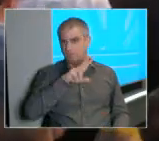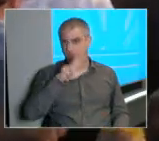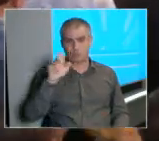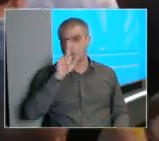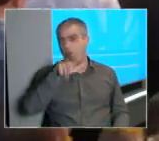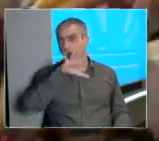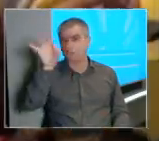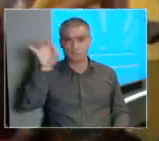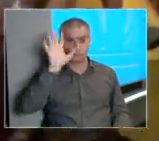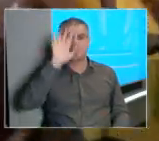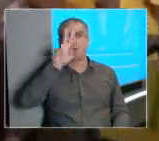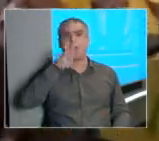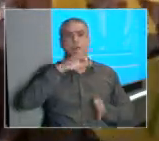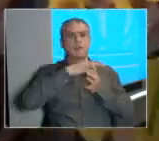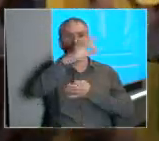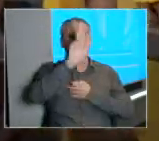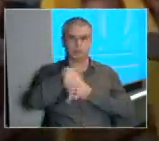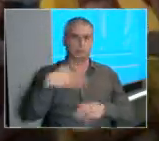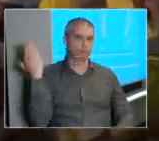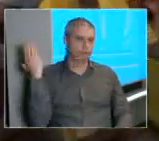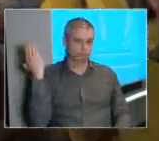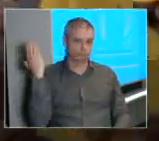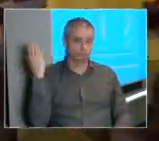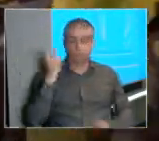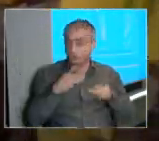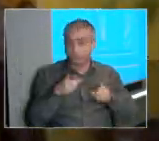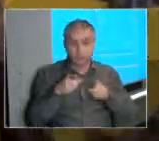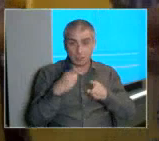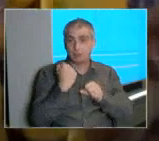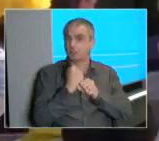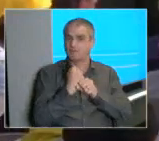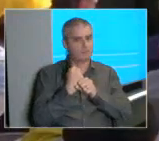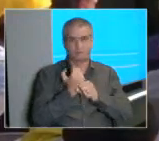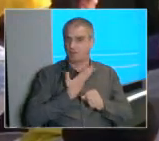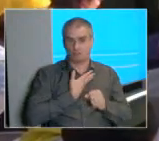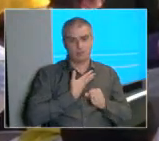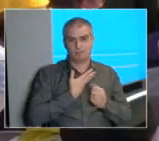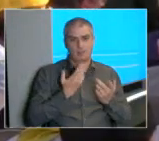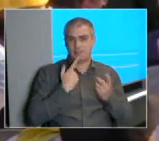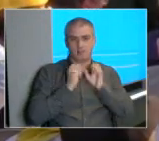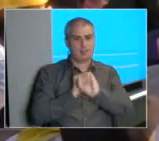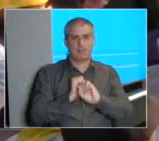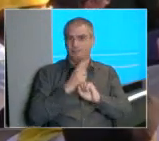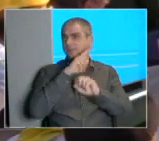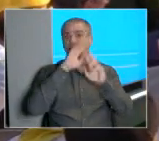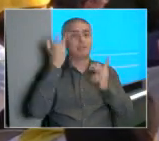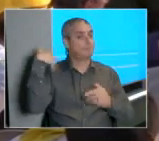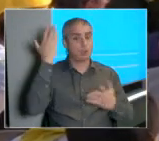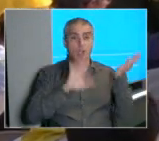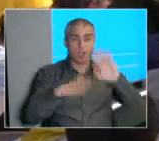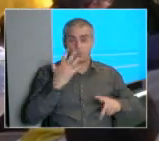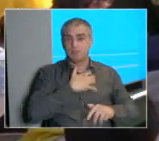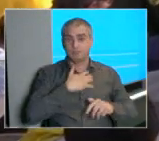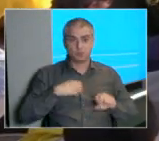1,300, 1,500 ואף 2,000 קילומטר. בשיטה הזאת אתה תפעל, אבל לא תקבל לגיטימציה, וכשיהיו הרוגים